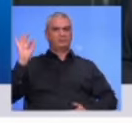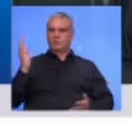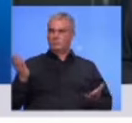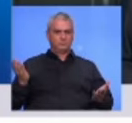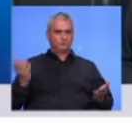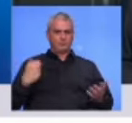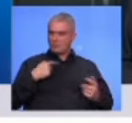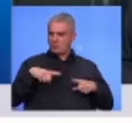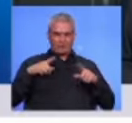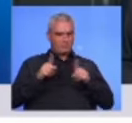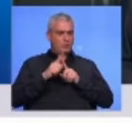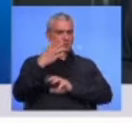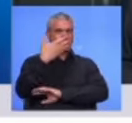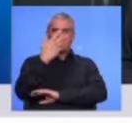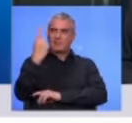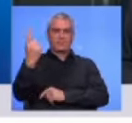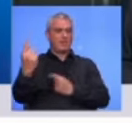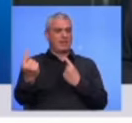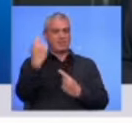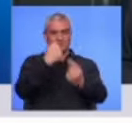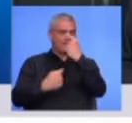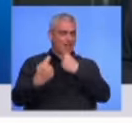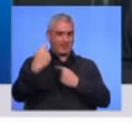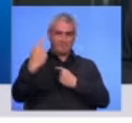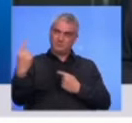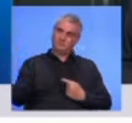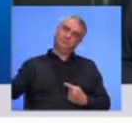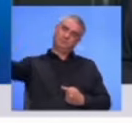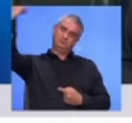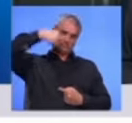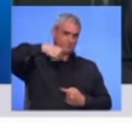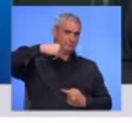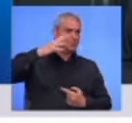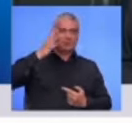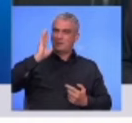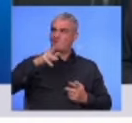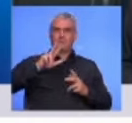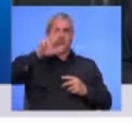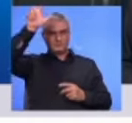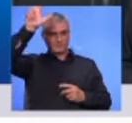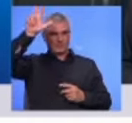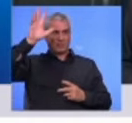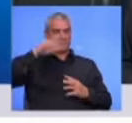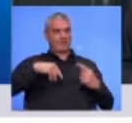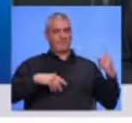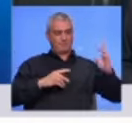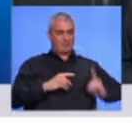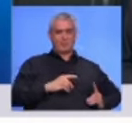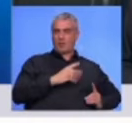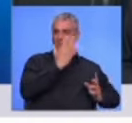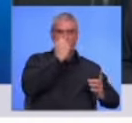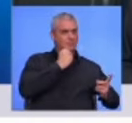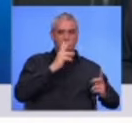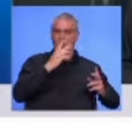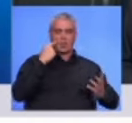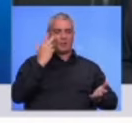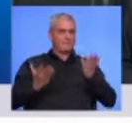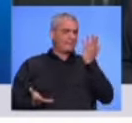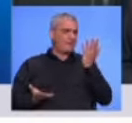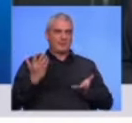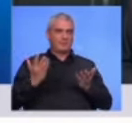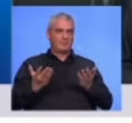באותה מדינה, והטילים שעפים לכיוון שלנו, גם מצפון מהחיזבאללה וגם מדרום מהחמאס, לא מבחינים